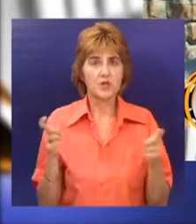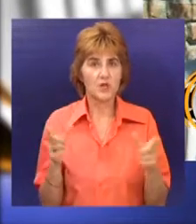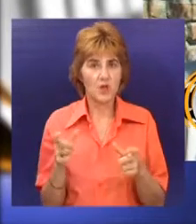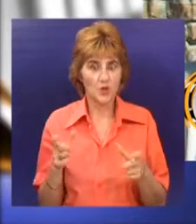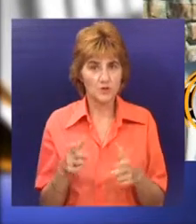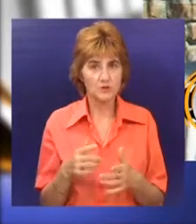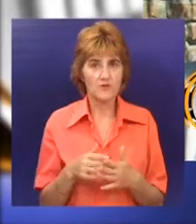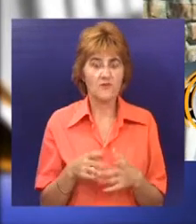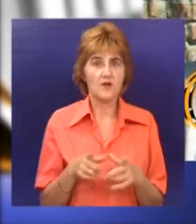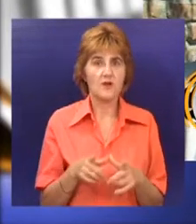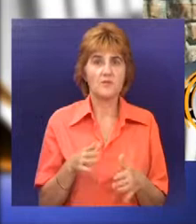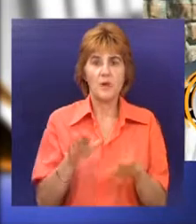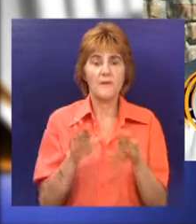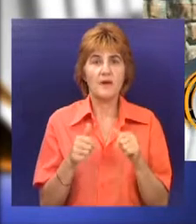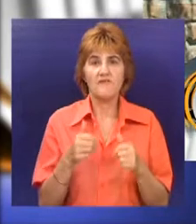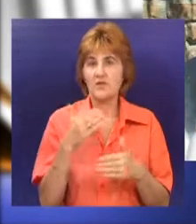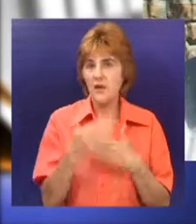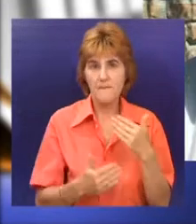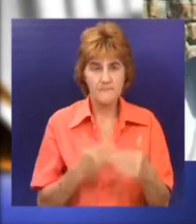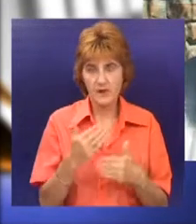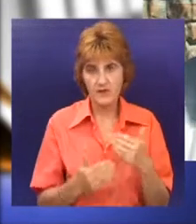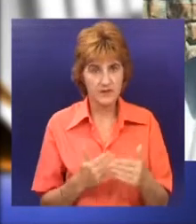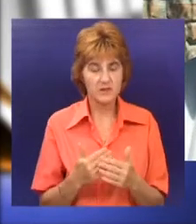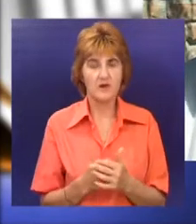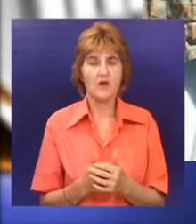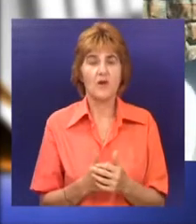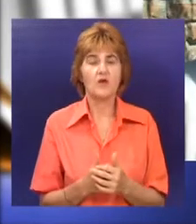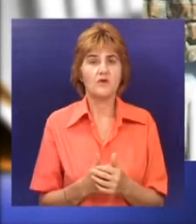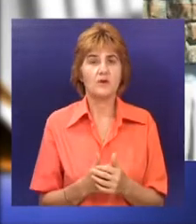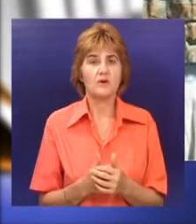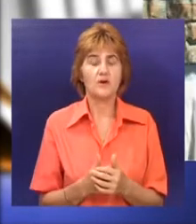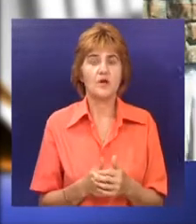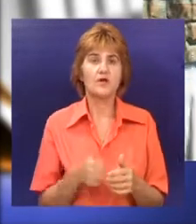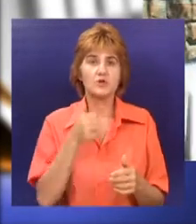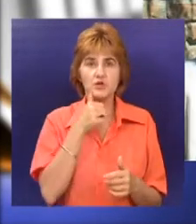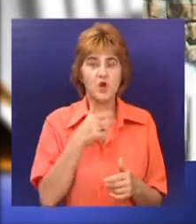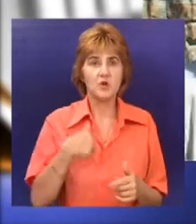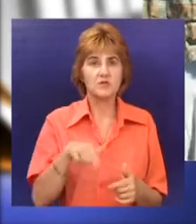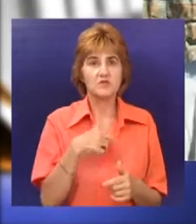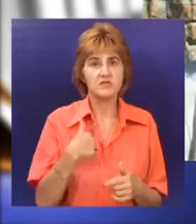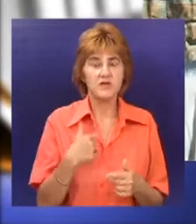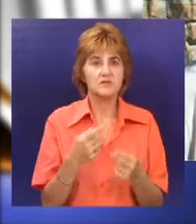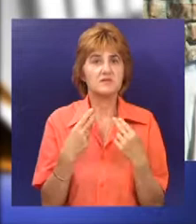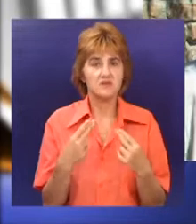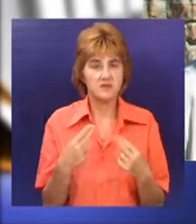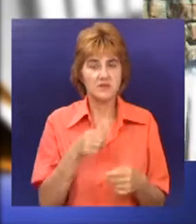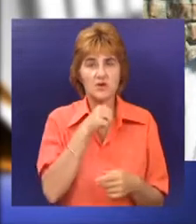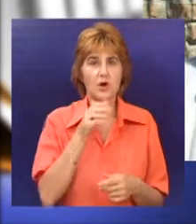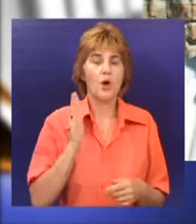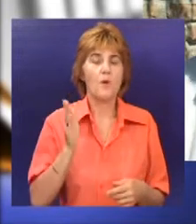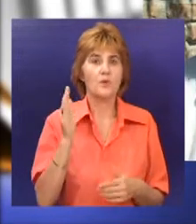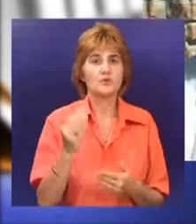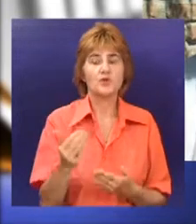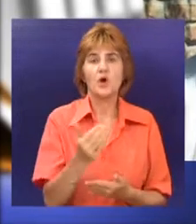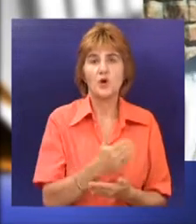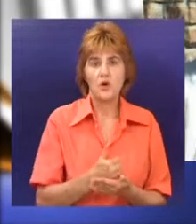u pitanju, kada je korišćenje prihvatljivih materijala, ekološki prihvatljivih materijala u pitanju, a ono što je za nas svakako značajno jeste i